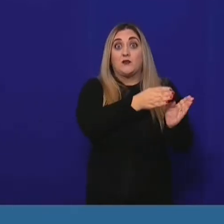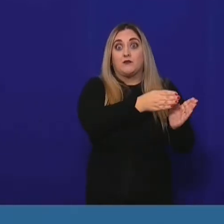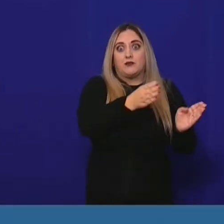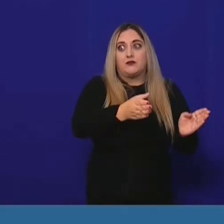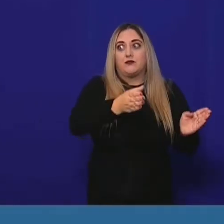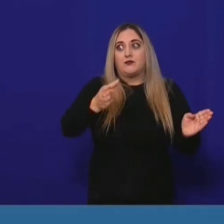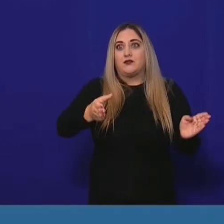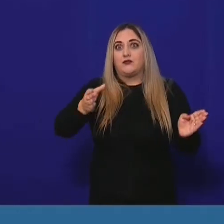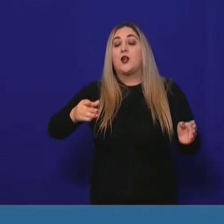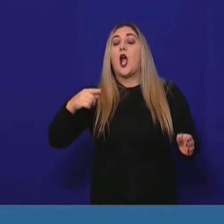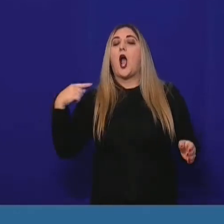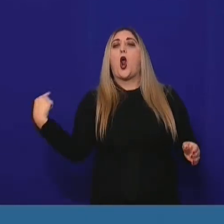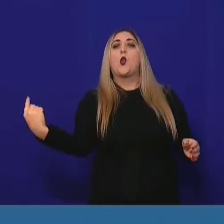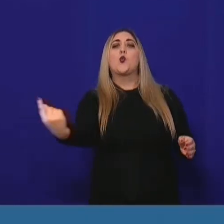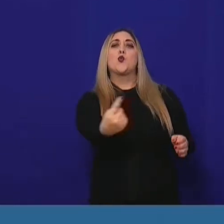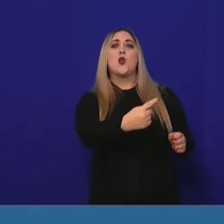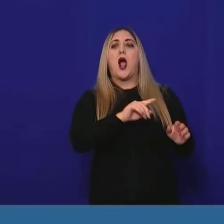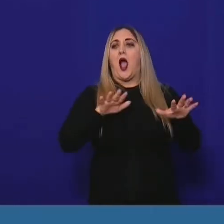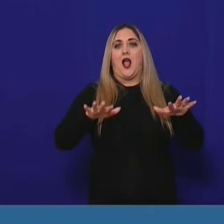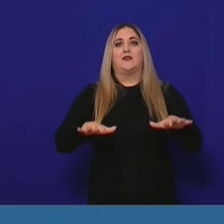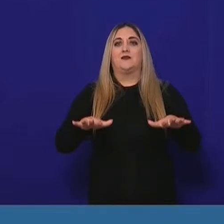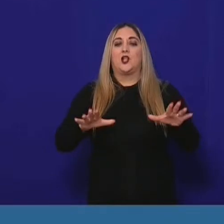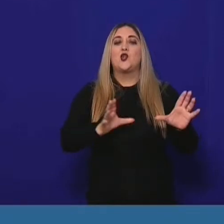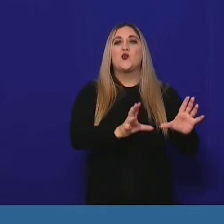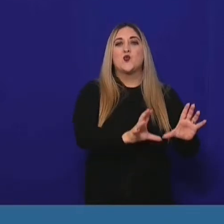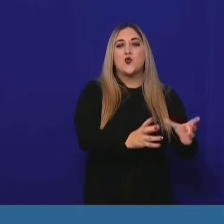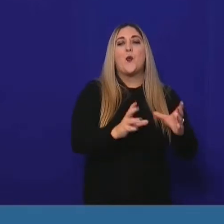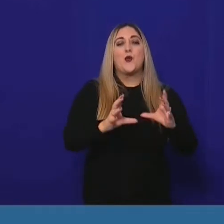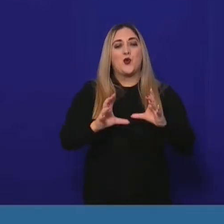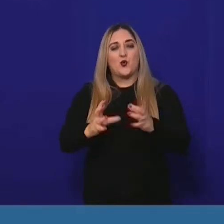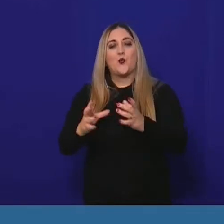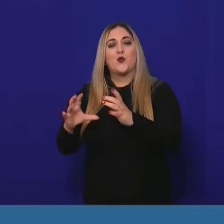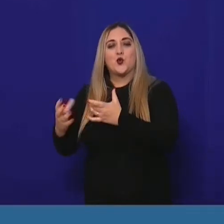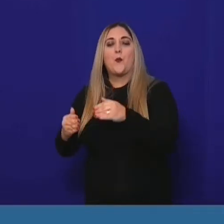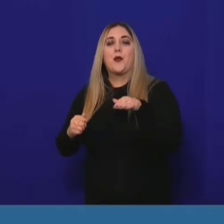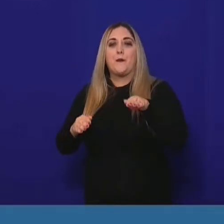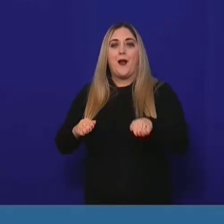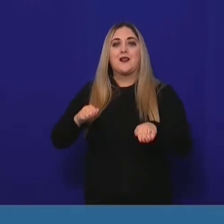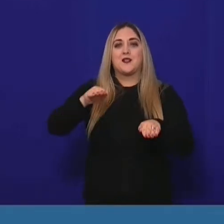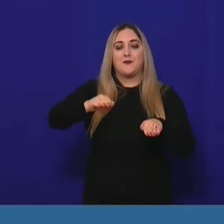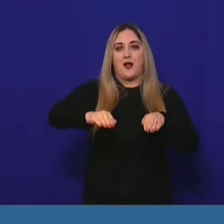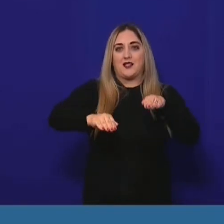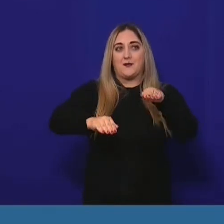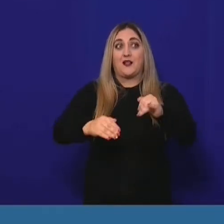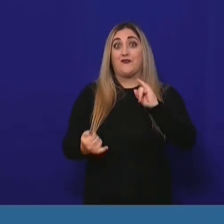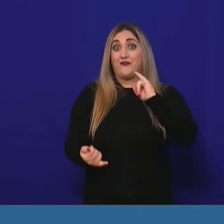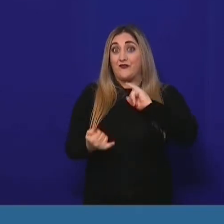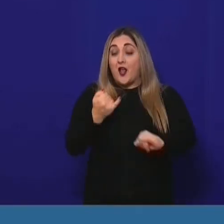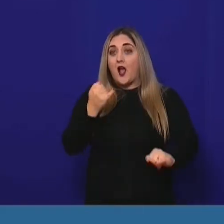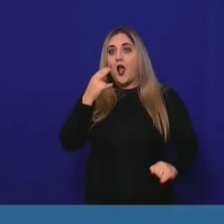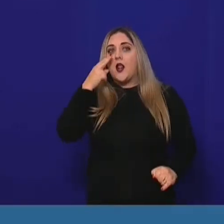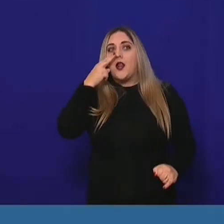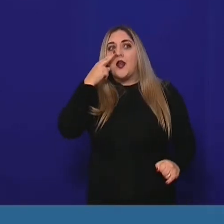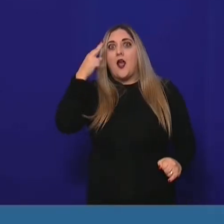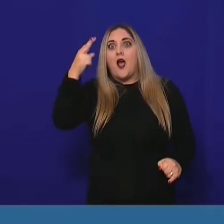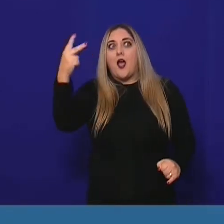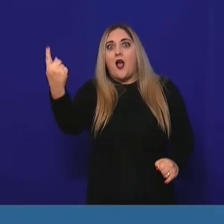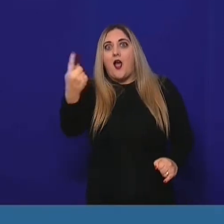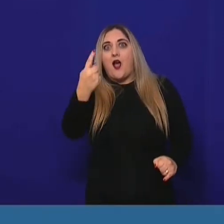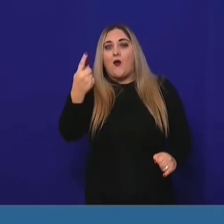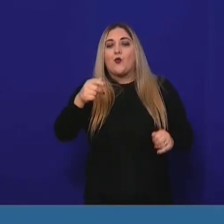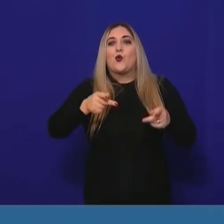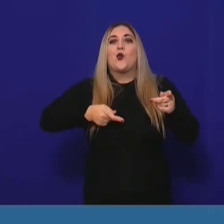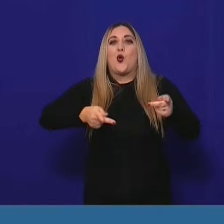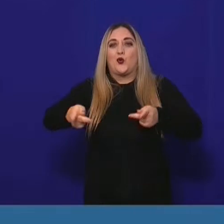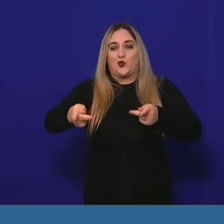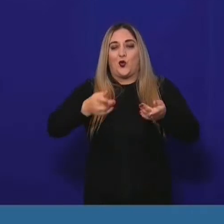tilqim għall-popolazzjoni kollha skont il-gruppi ta' prioritizzazzjoni, hemmhekk nkun nistgħu naraw li nibdew nikkontrollaw ukoll